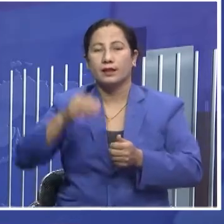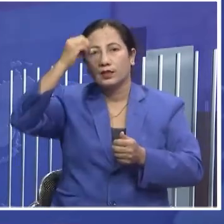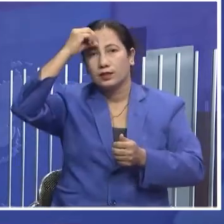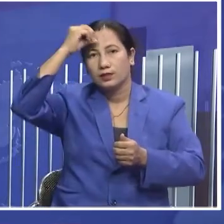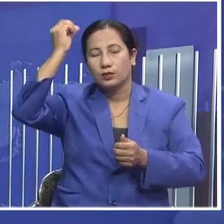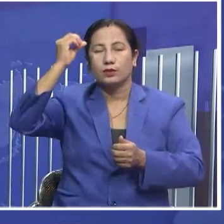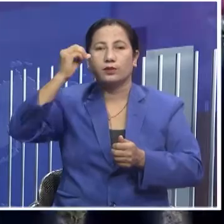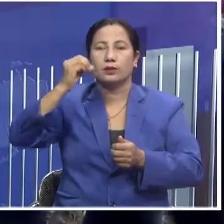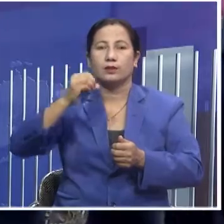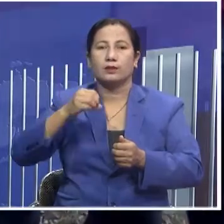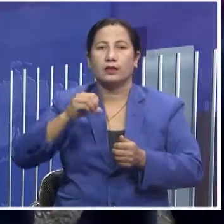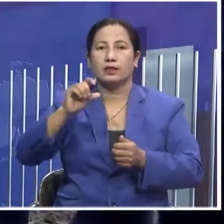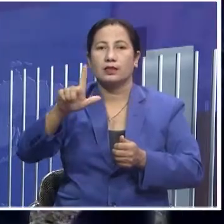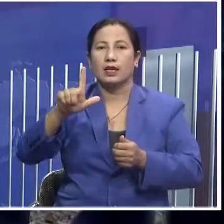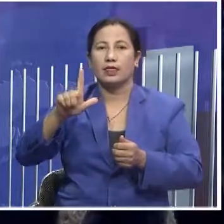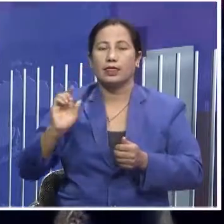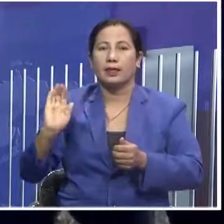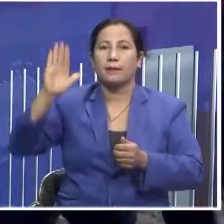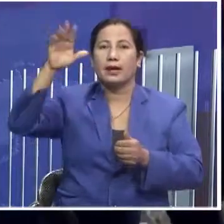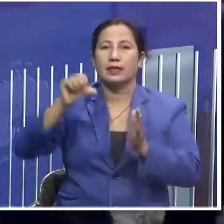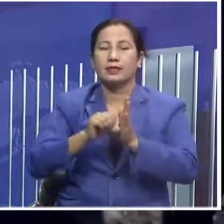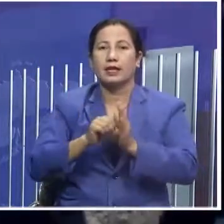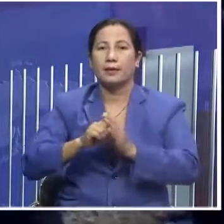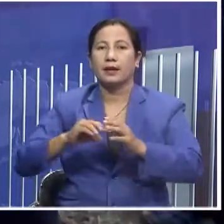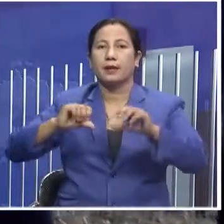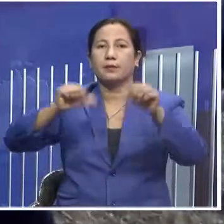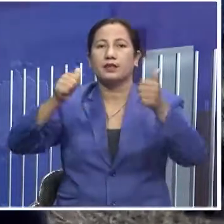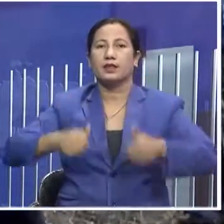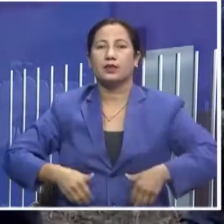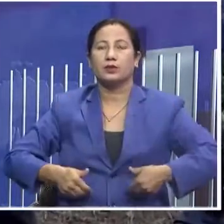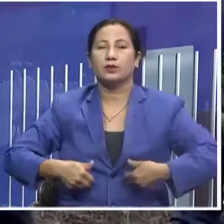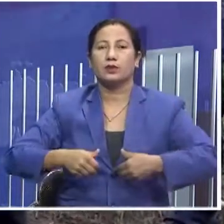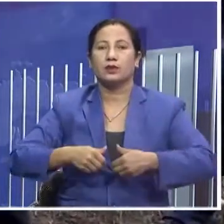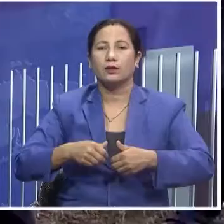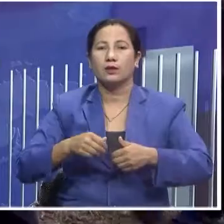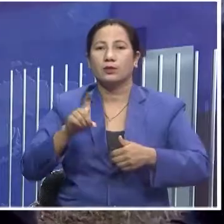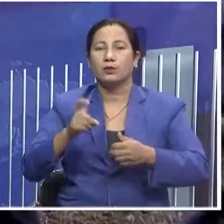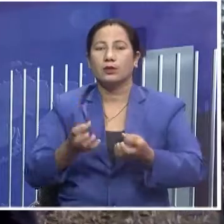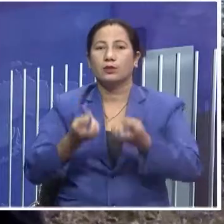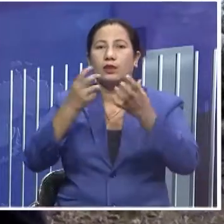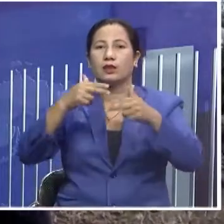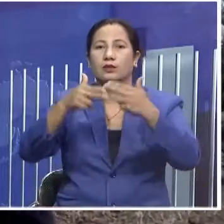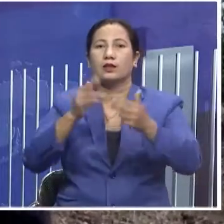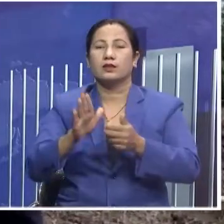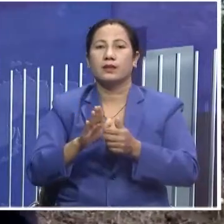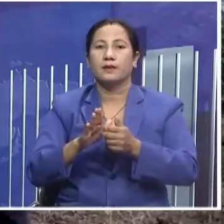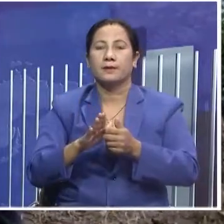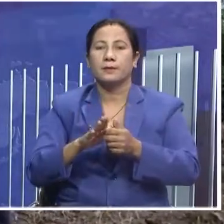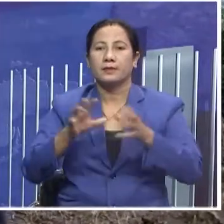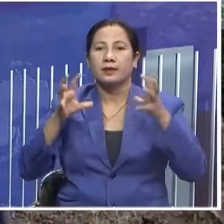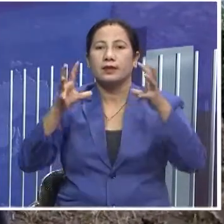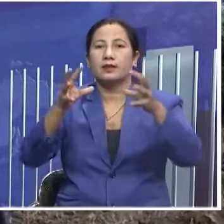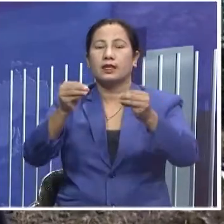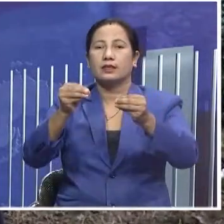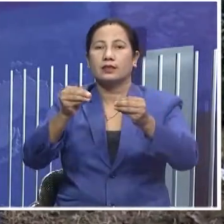सुदूरपश्चिमका 7 पहाडी जिल्लामा विजय उत्सवका रूपमा बुढी पोल्ने पर्व मनाइने प्रचलन रहेको छ। राक्षस